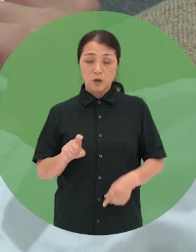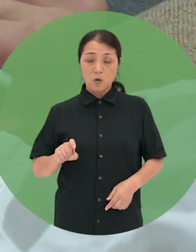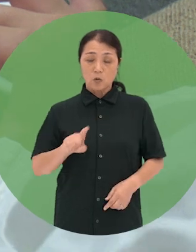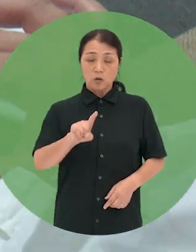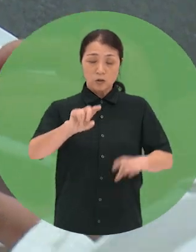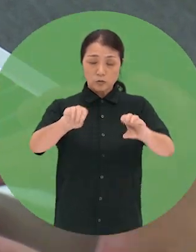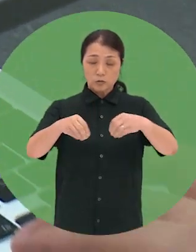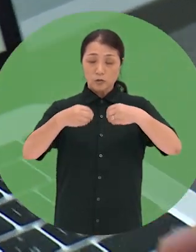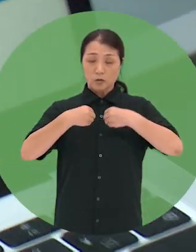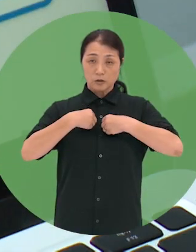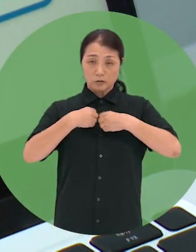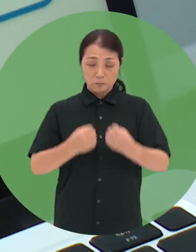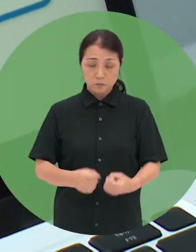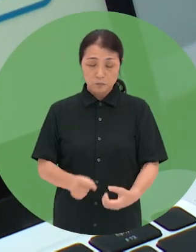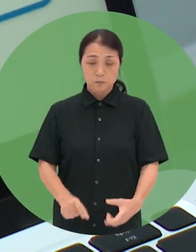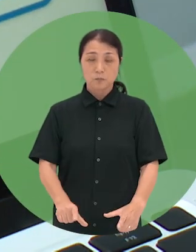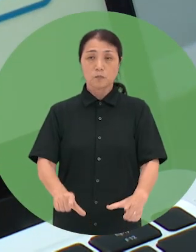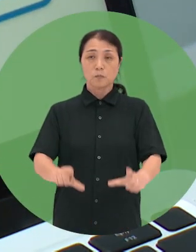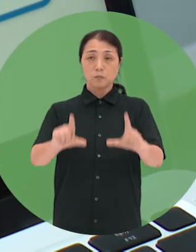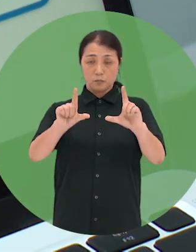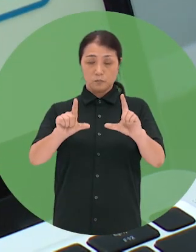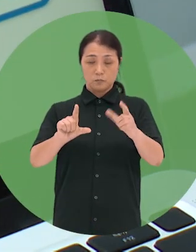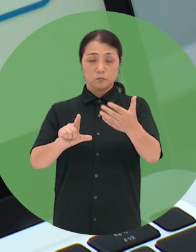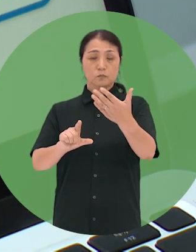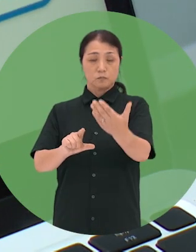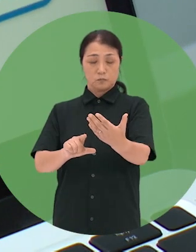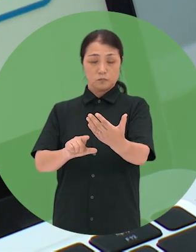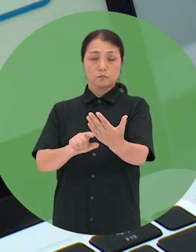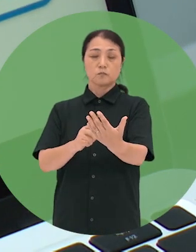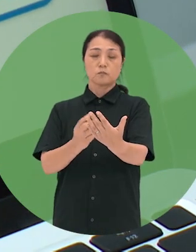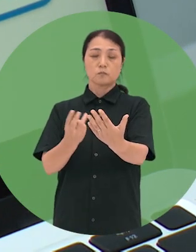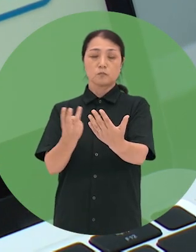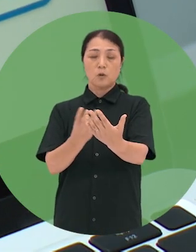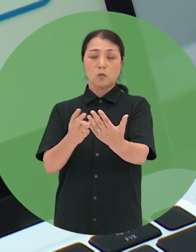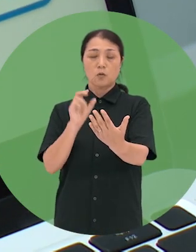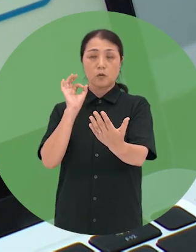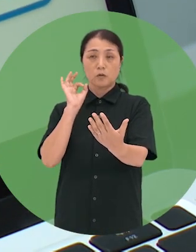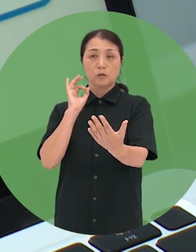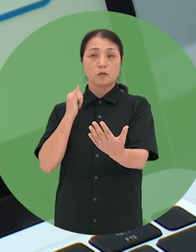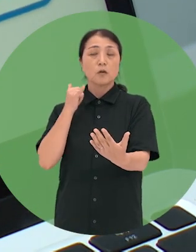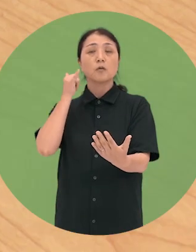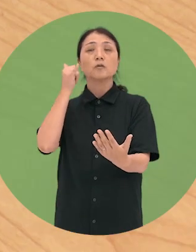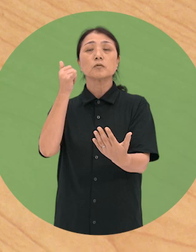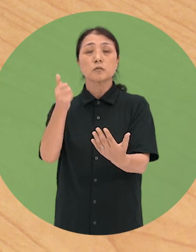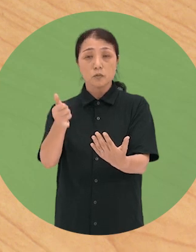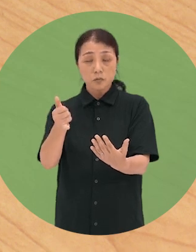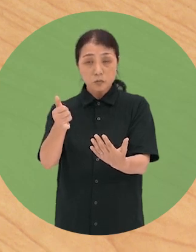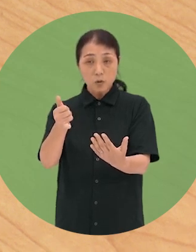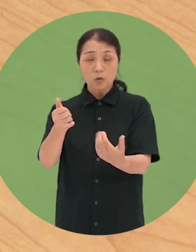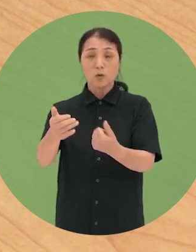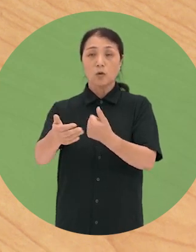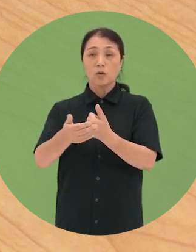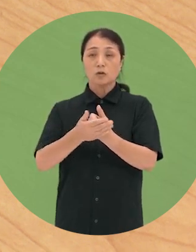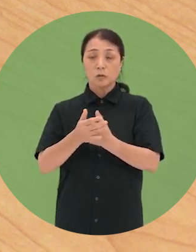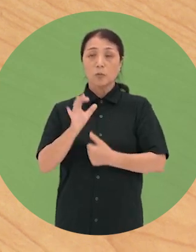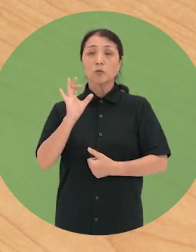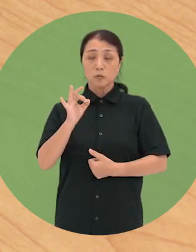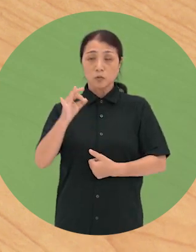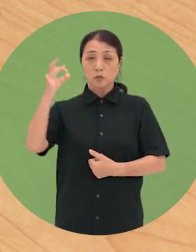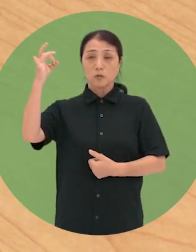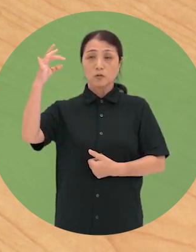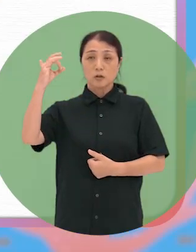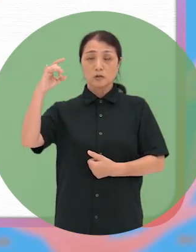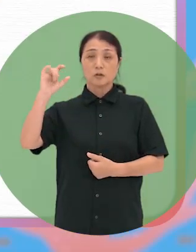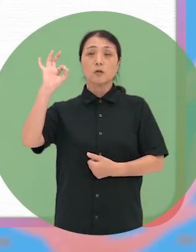され、画面に書かれた電話番号にかけたところ、ウイルス除去のサポート料金を電子ギフトマネーで支払わせる手